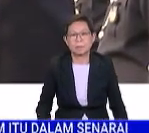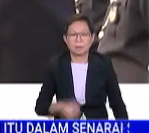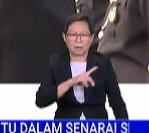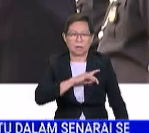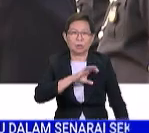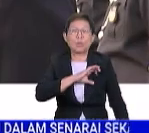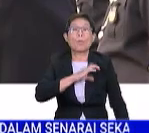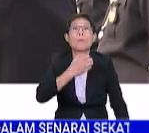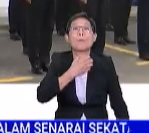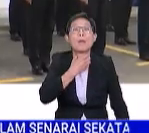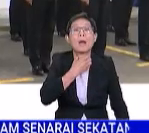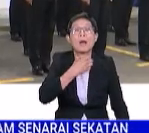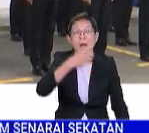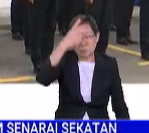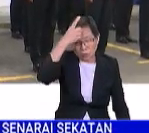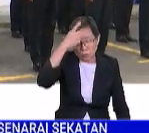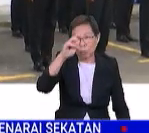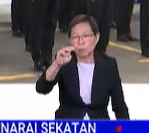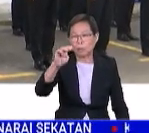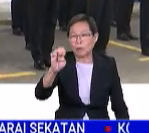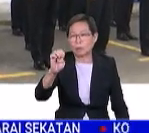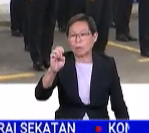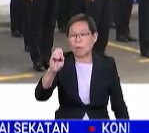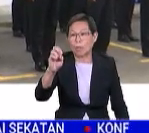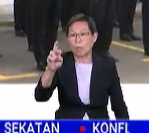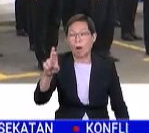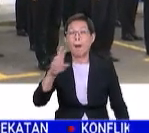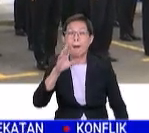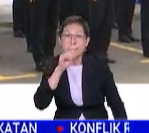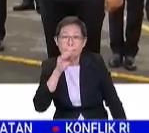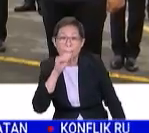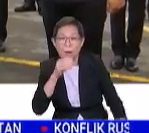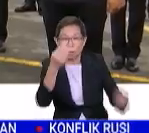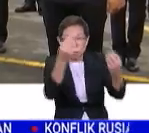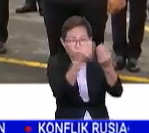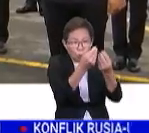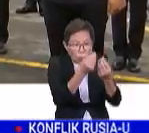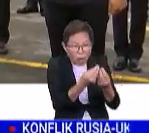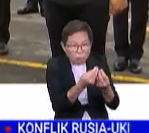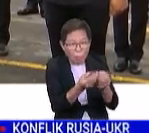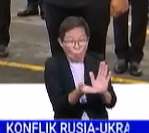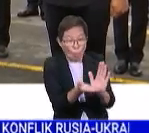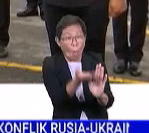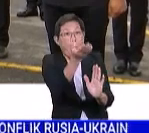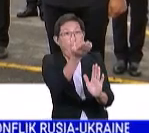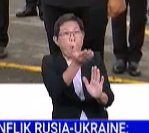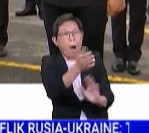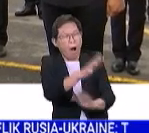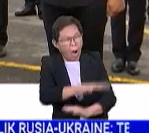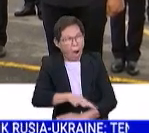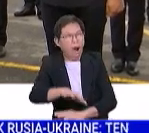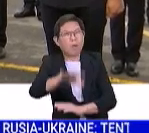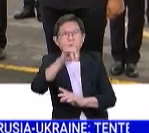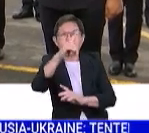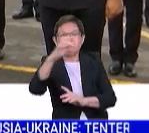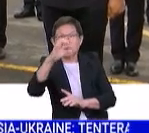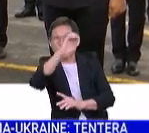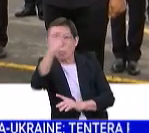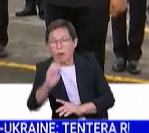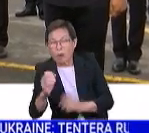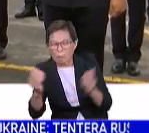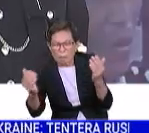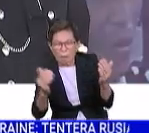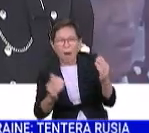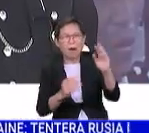Ketua Polis Perak, Datuk Mior Farid Al-Atrash Wahid berkata, bilangan itu mencatat peningkatan hampir 100%